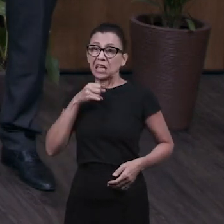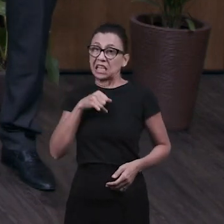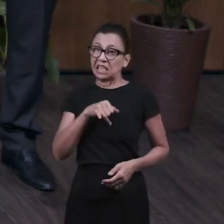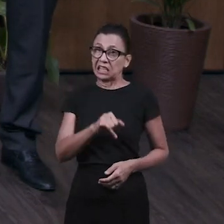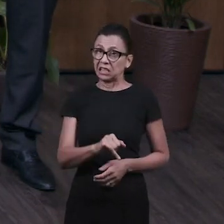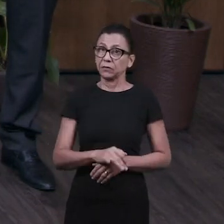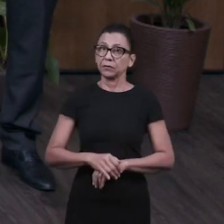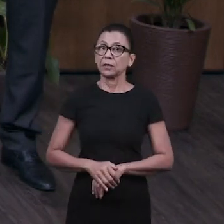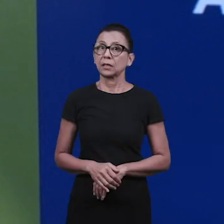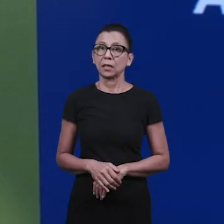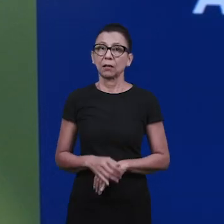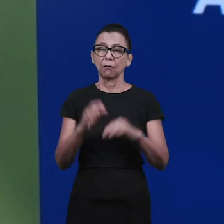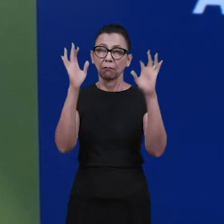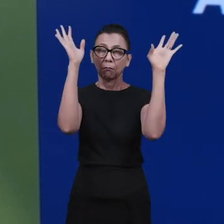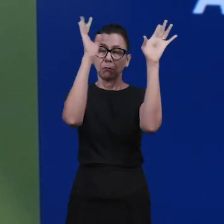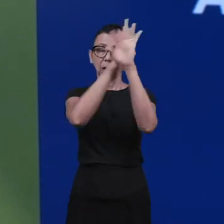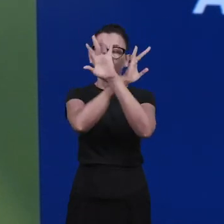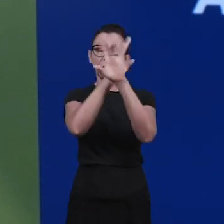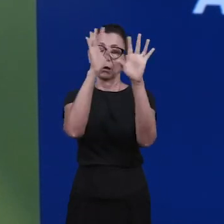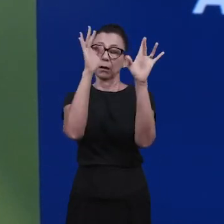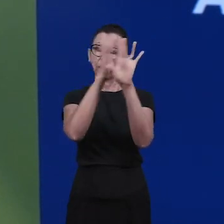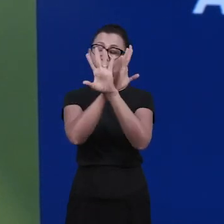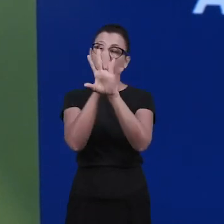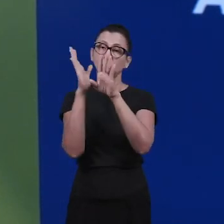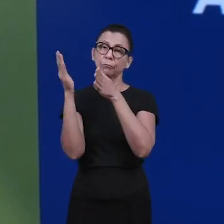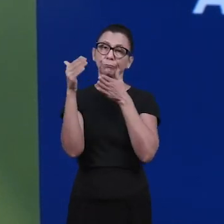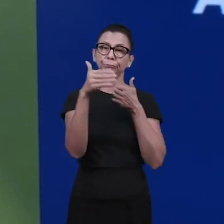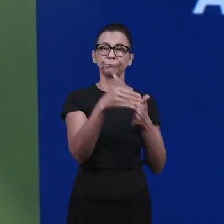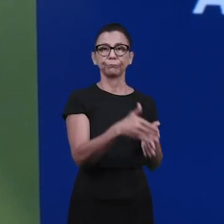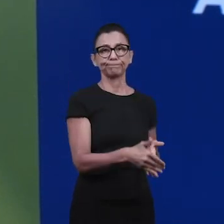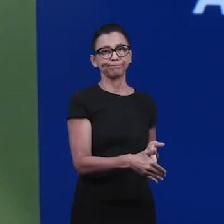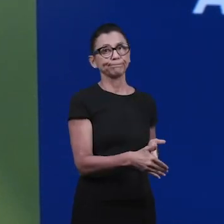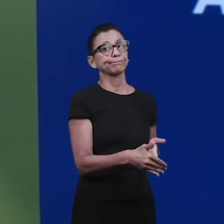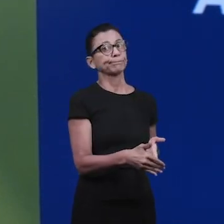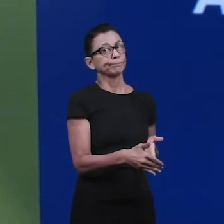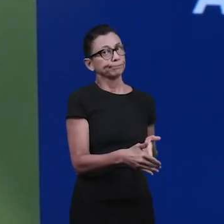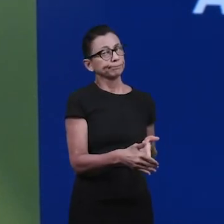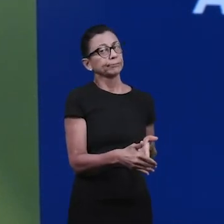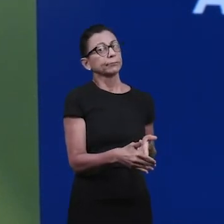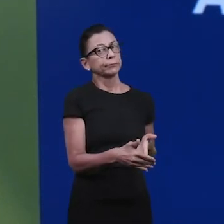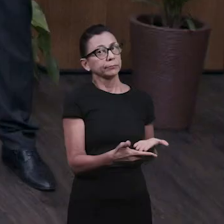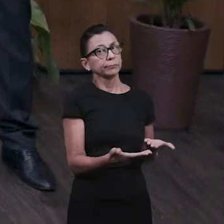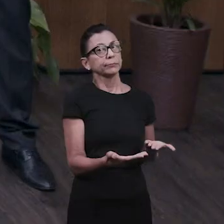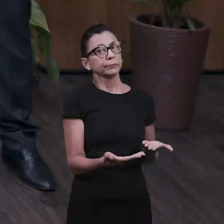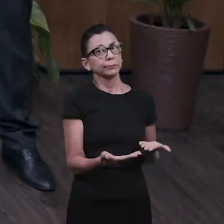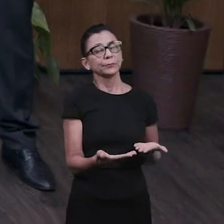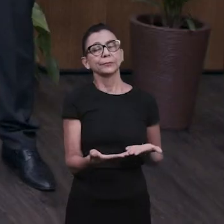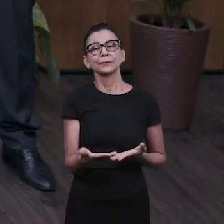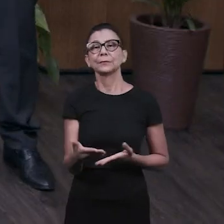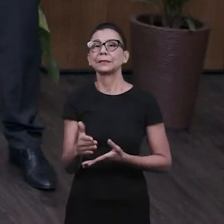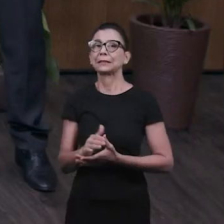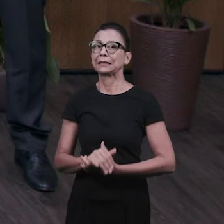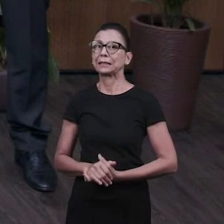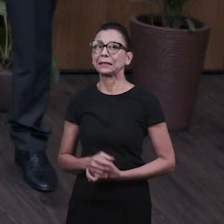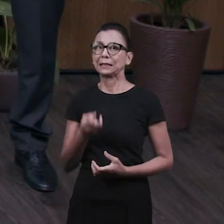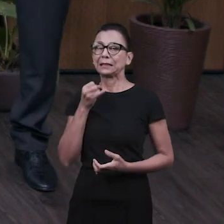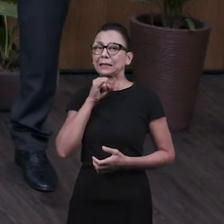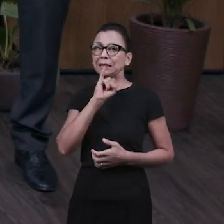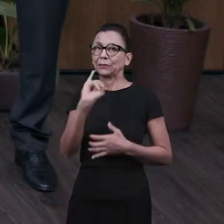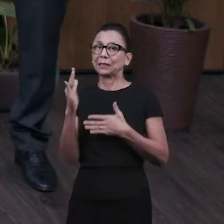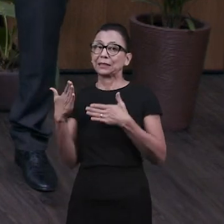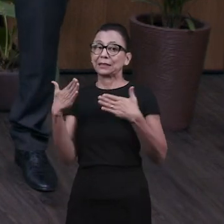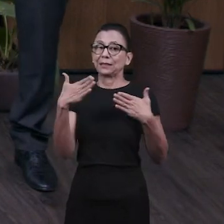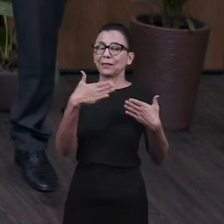ne veille pas, il pourra tomber dans la présence de Dieu. Et tomber dans la présence de Dieu,